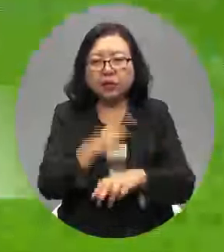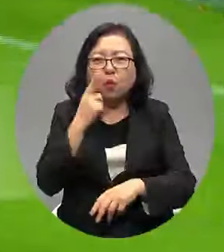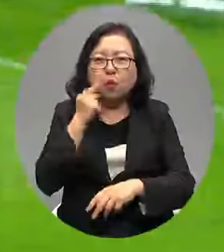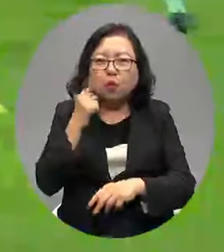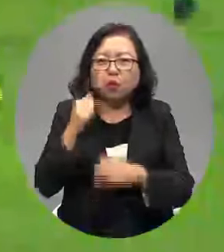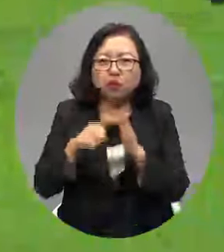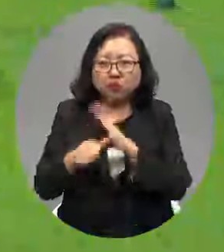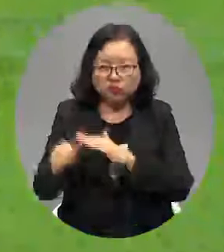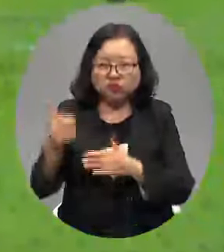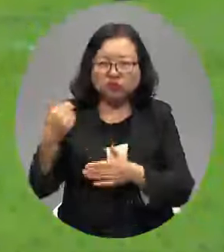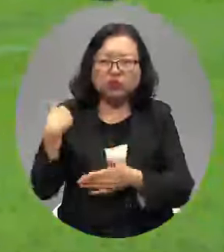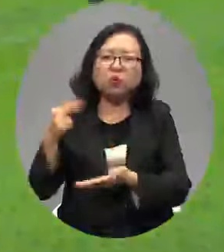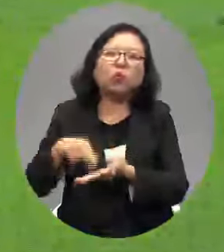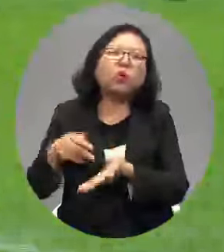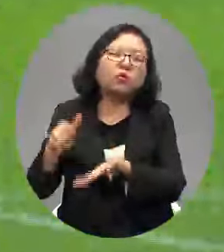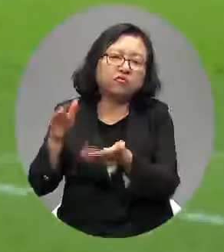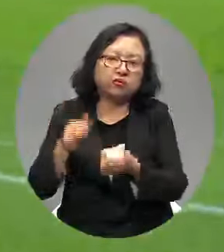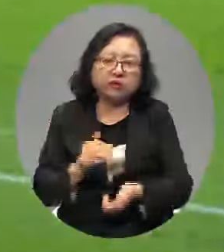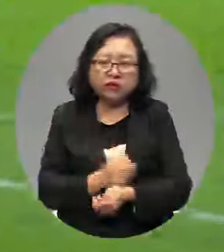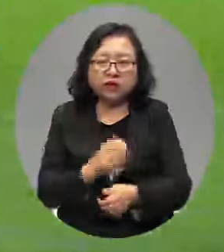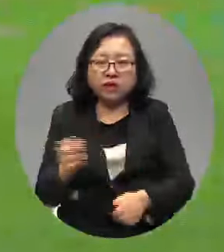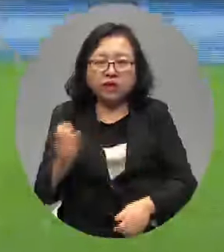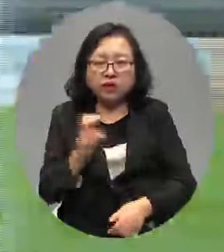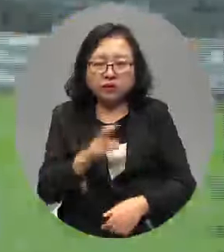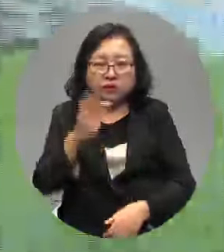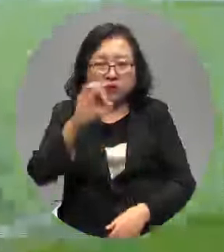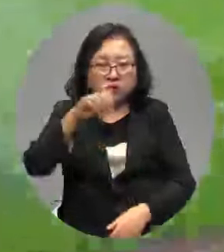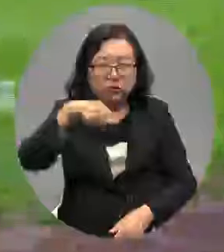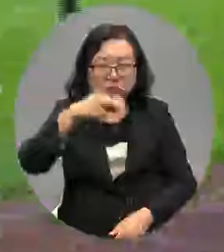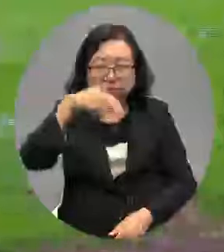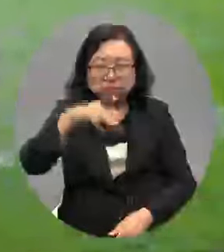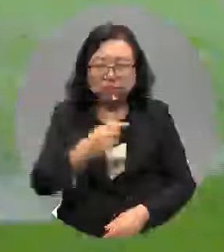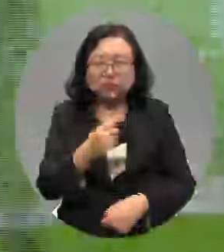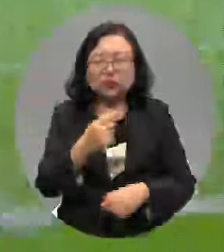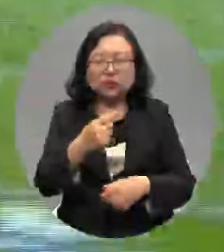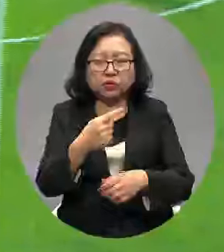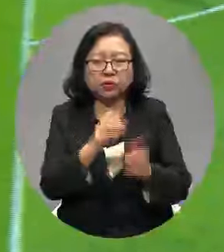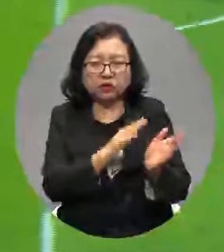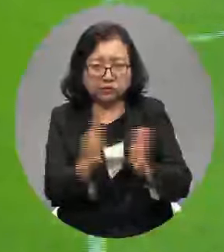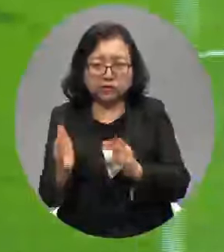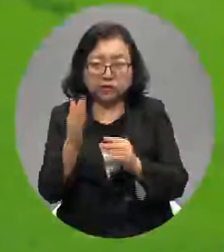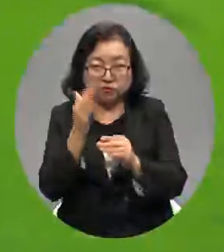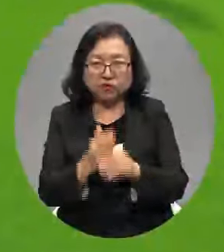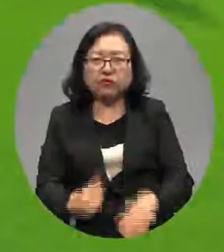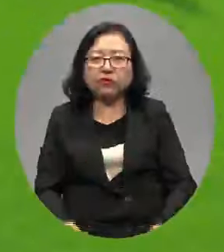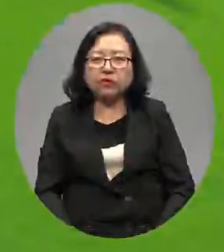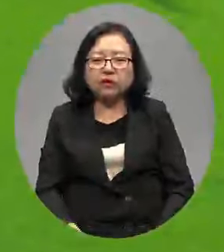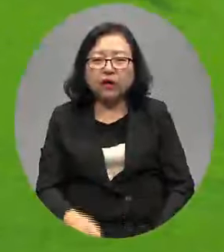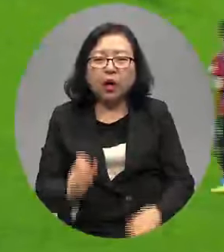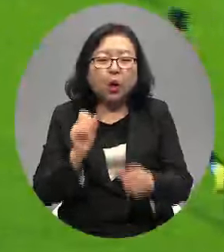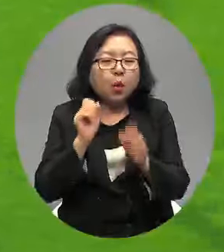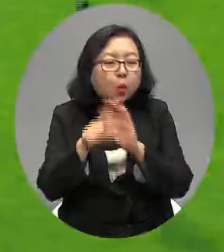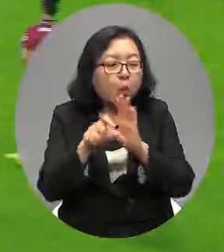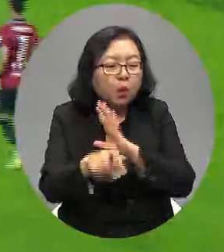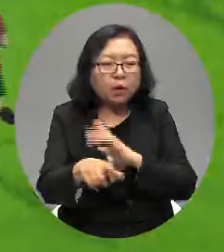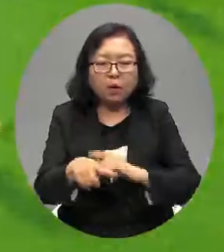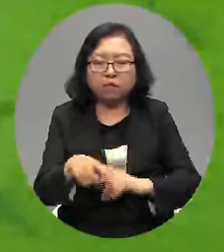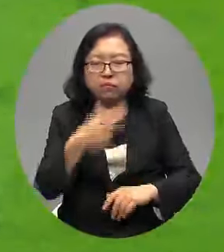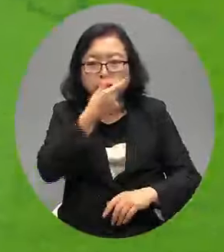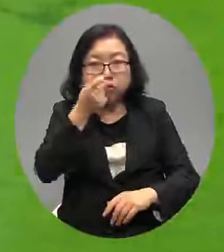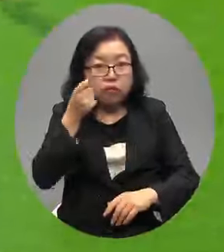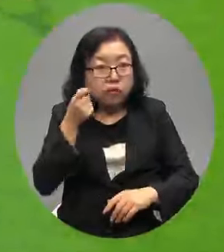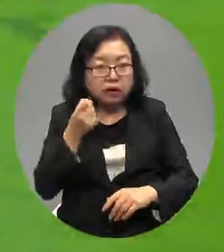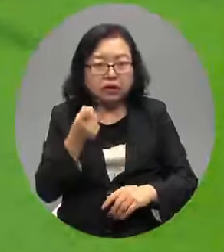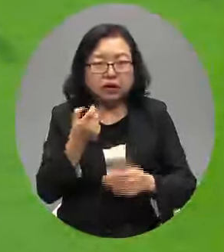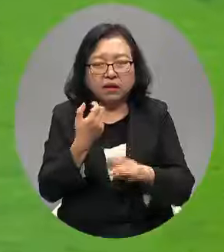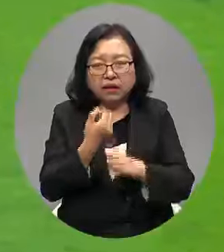돌려보냈습니다. 토트넘 유스 출신 오두도 정리 수순입니다. 부족한 공격력은 이적 시장에서 영입과